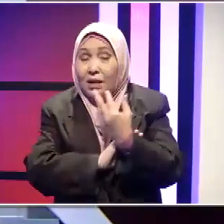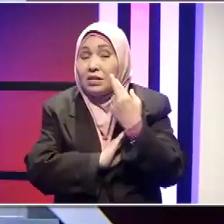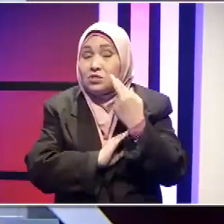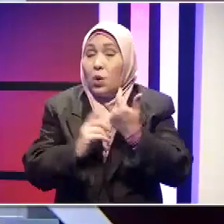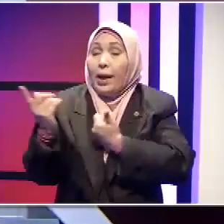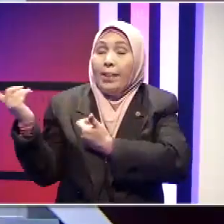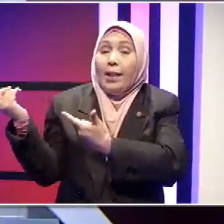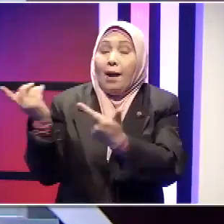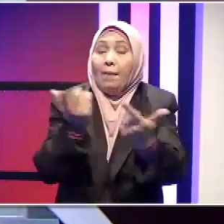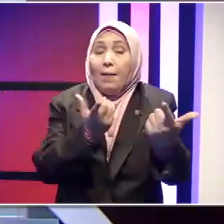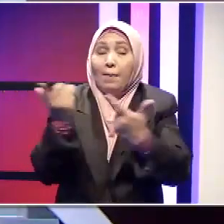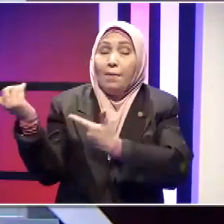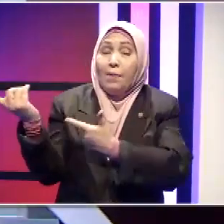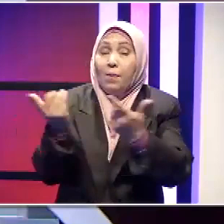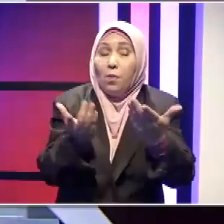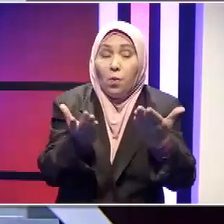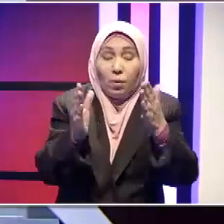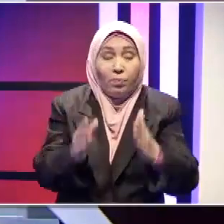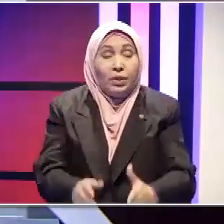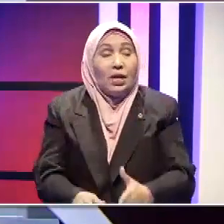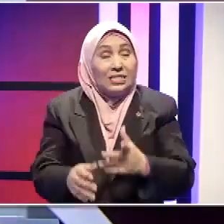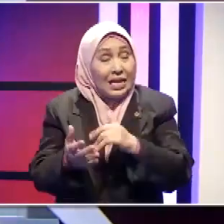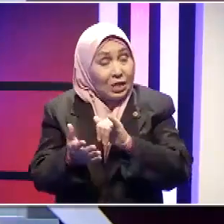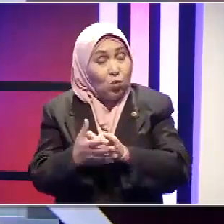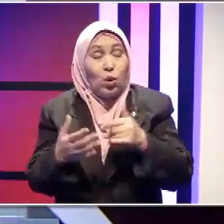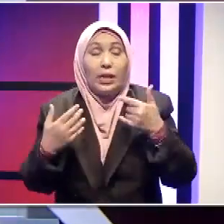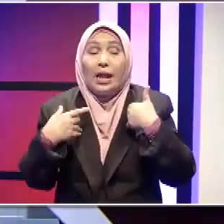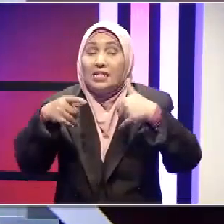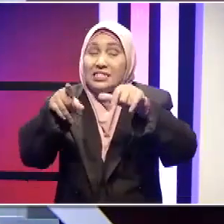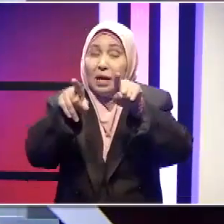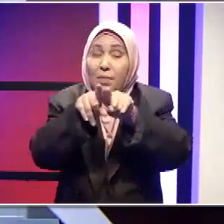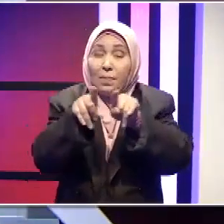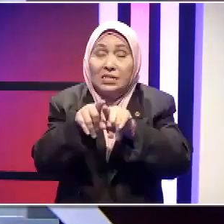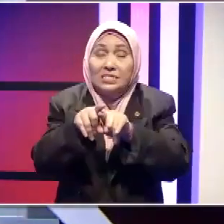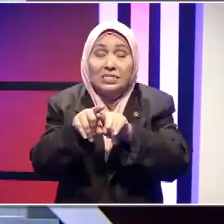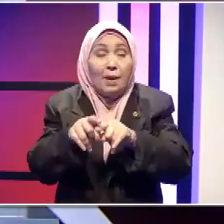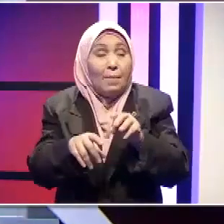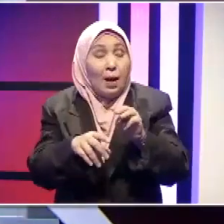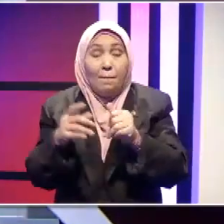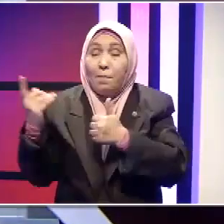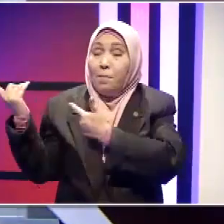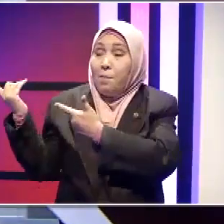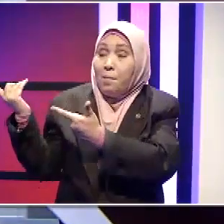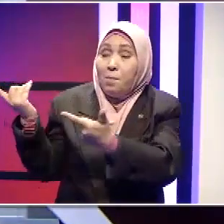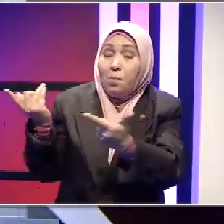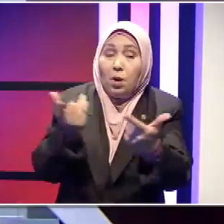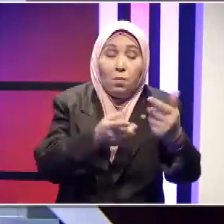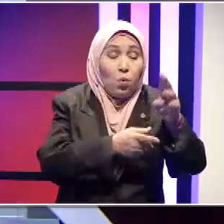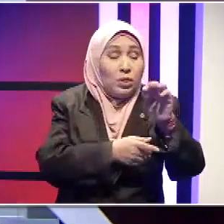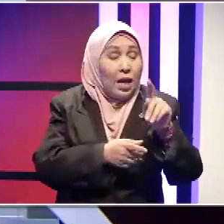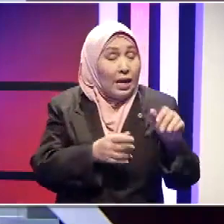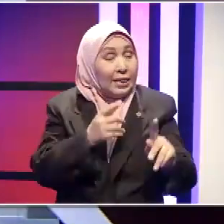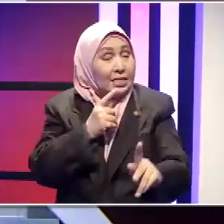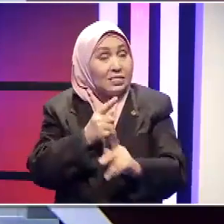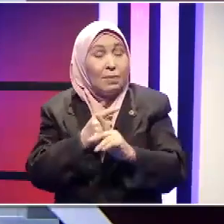lemon lahung keanehan blom magnun mereka itu adalah seperti mutiara yang tersimpan Yes maksudnya handset pelanggan Oh